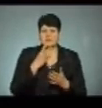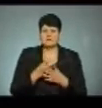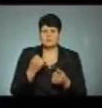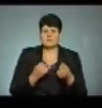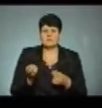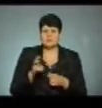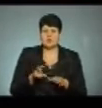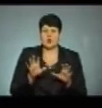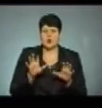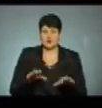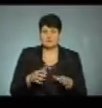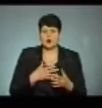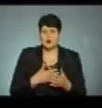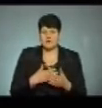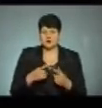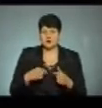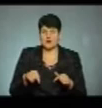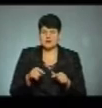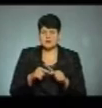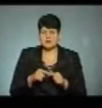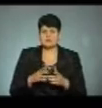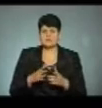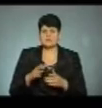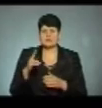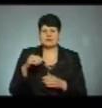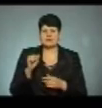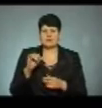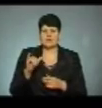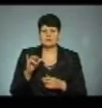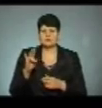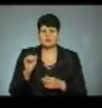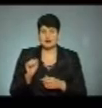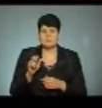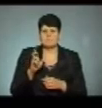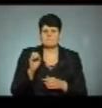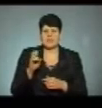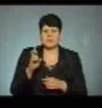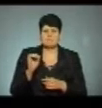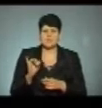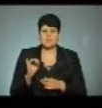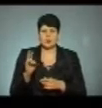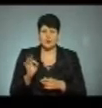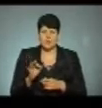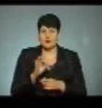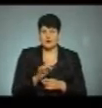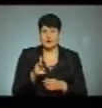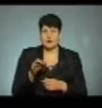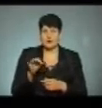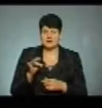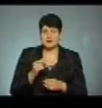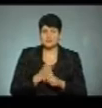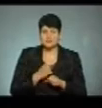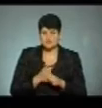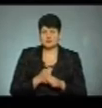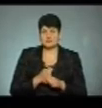прийшла голова громадської організації «Центр сприяння дітям із синдромом Дауна Бебіко» Ольга Гордієнко. Вона каже, 10 років працює з дітьми та молоддю